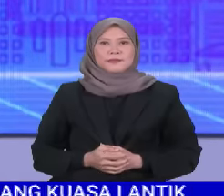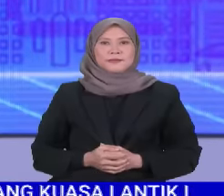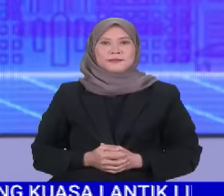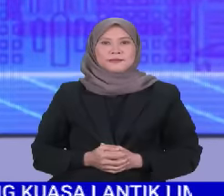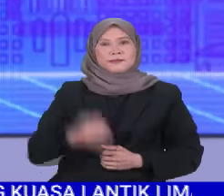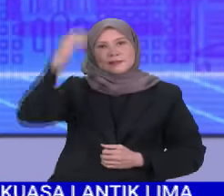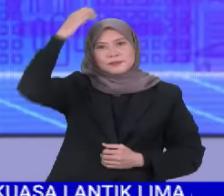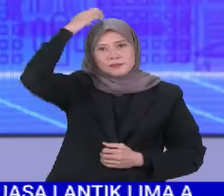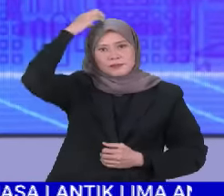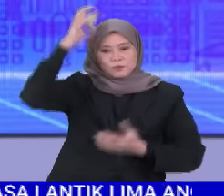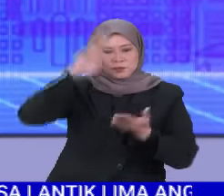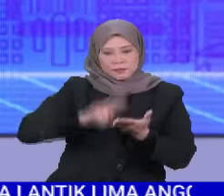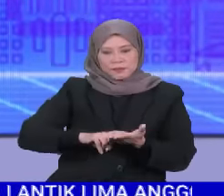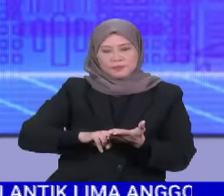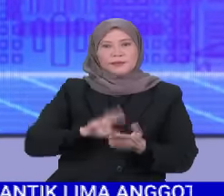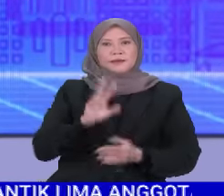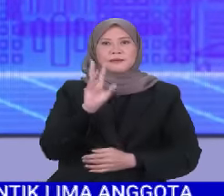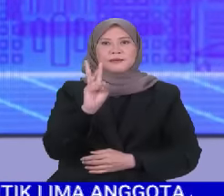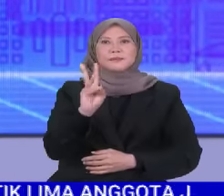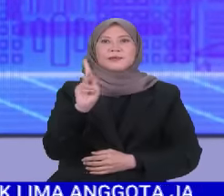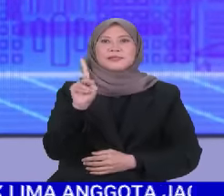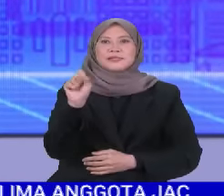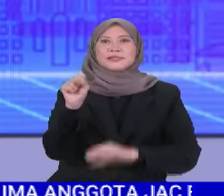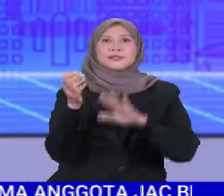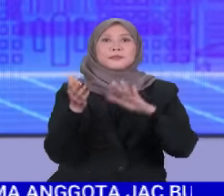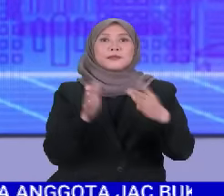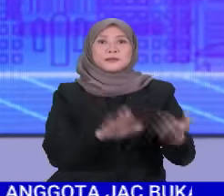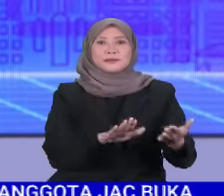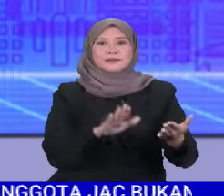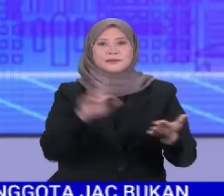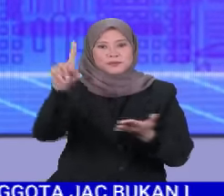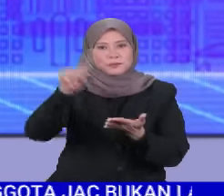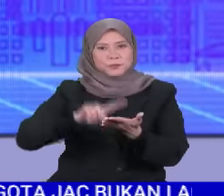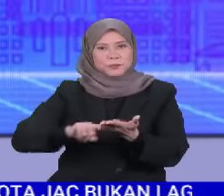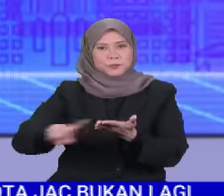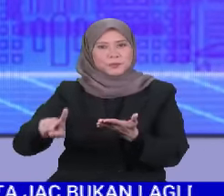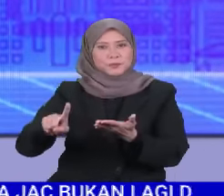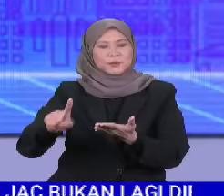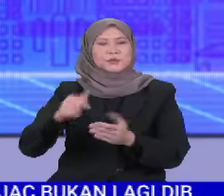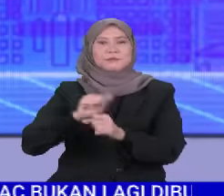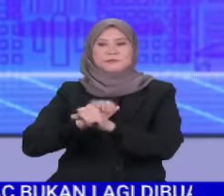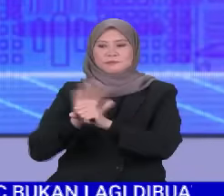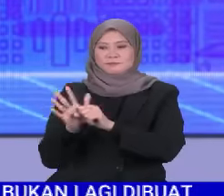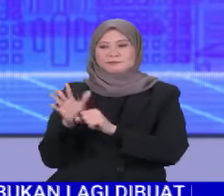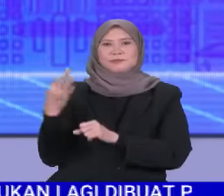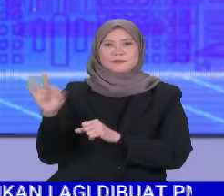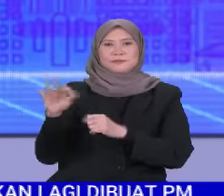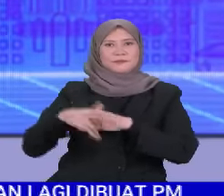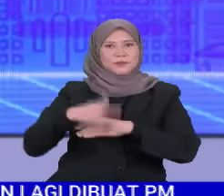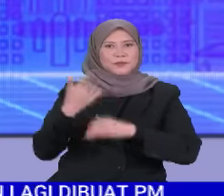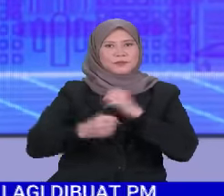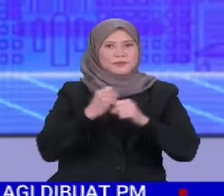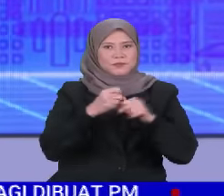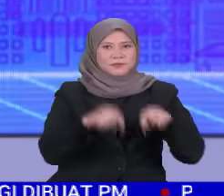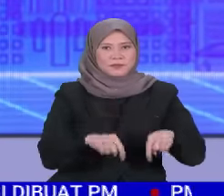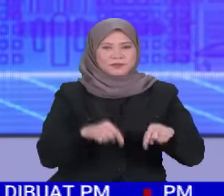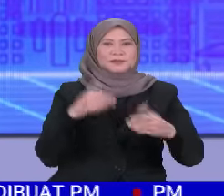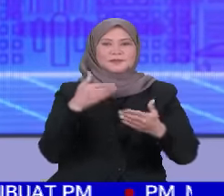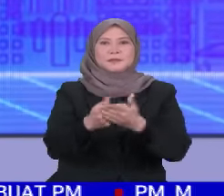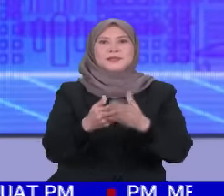selango mensyaratkan purate 6 case kematian seminggu akibat wabah covid-19 sejak awal tahun ini